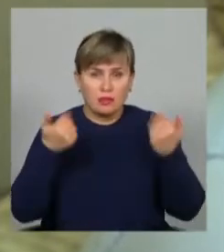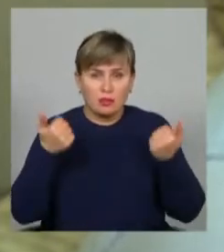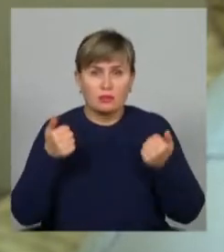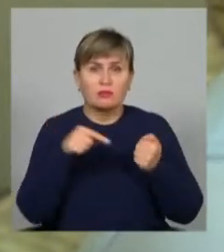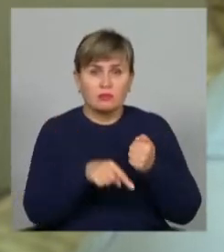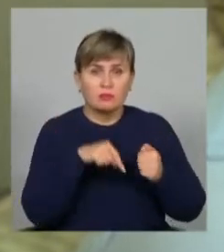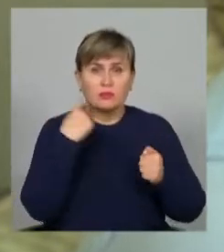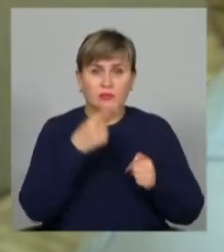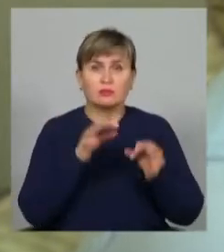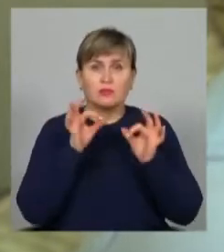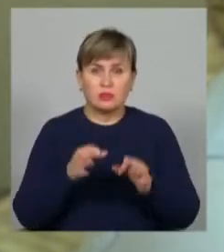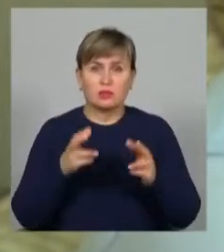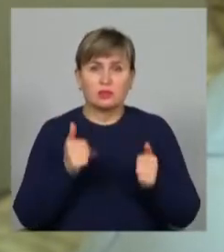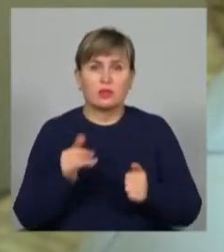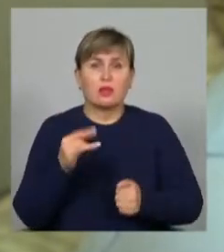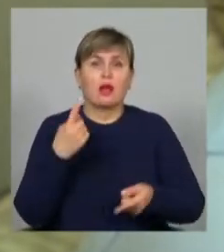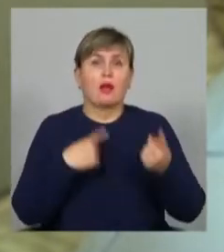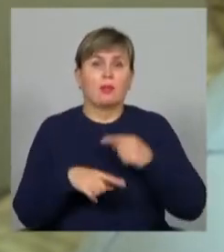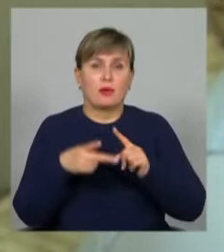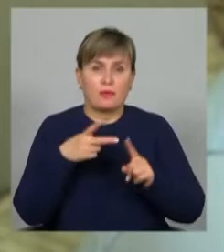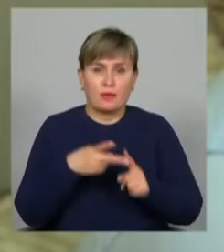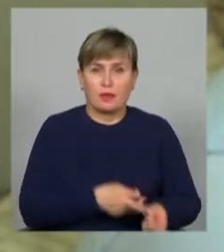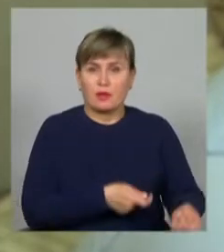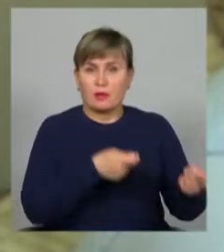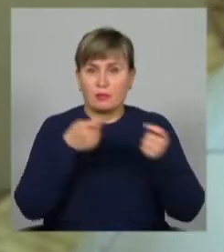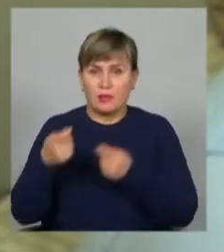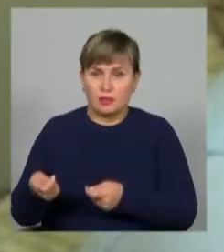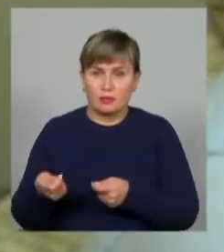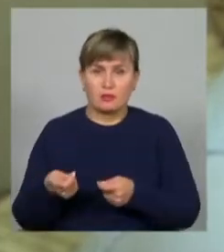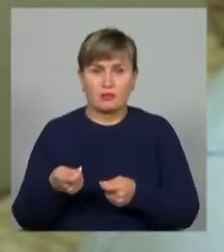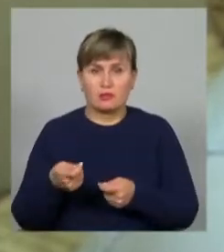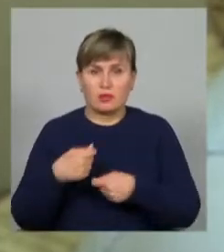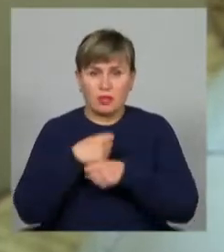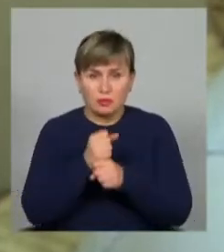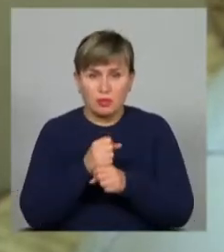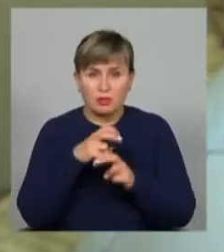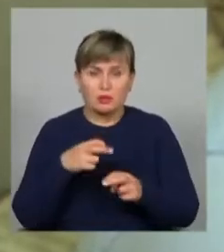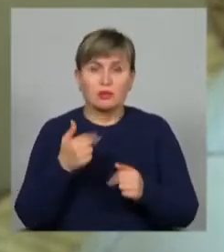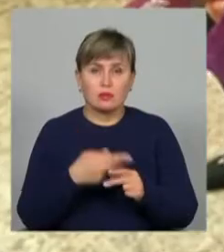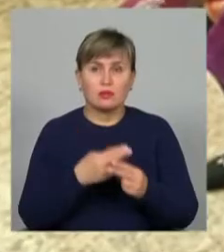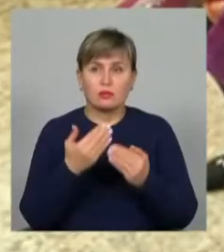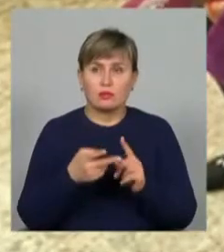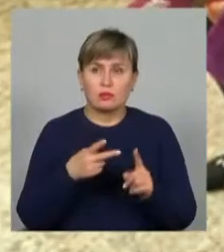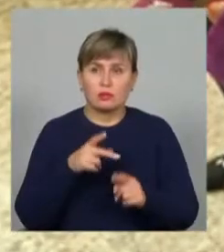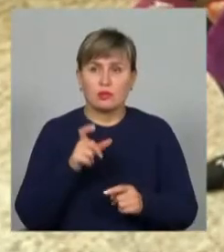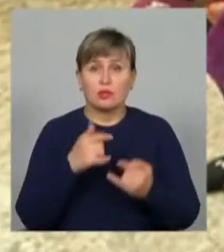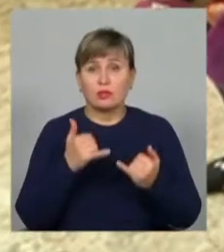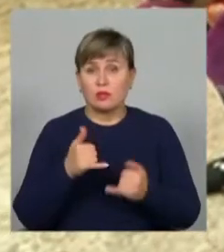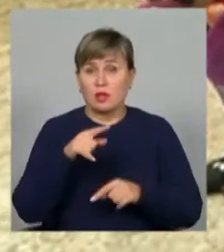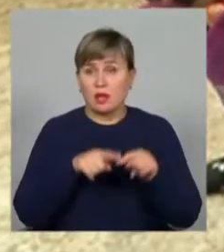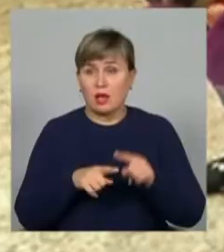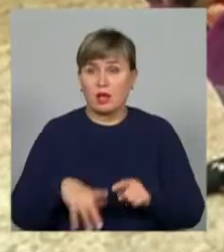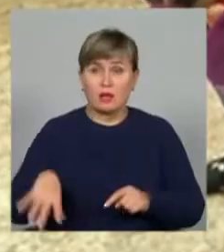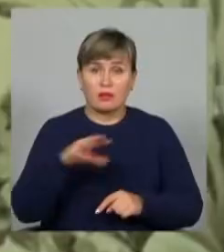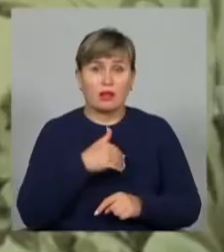подтверждать, что это твой отец. И когда его привезли уже с экспертизы, обратно нужно подтверждать, что это твой отец. Сейчас родные Марата